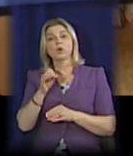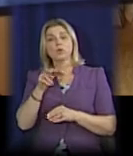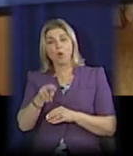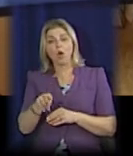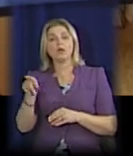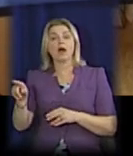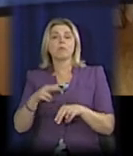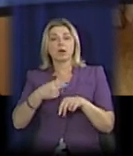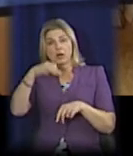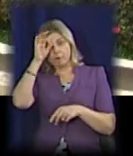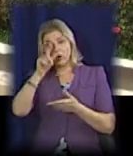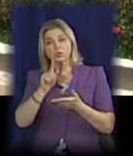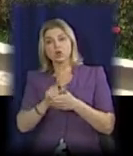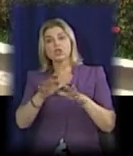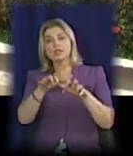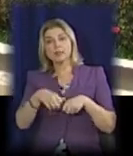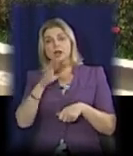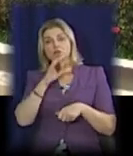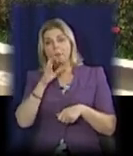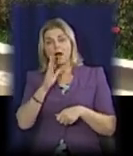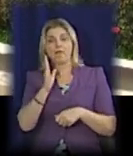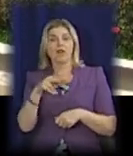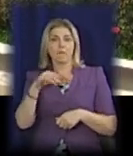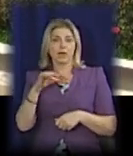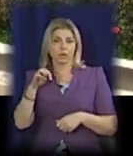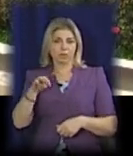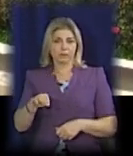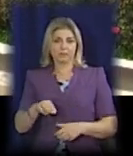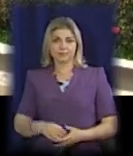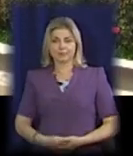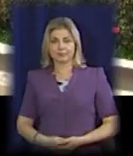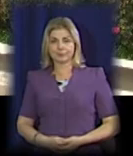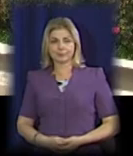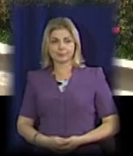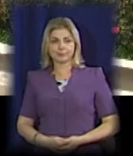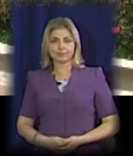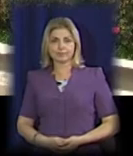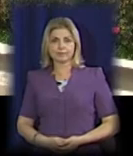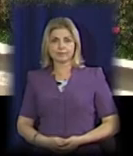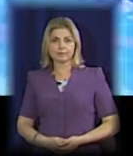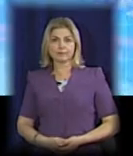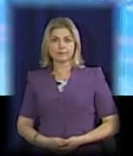забрати собаку до притулку. Олександр Гордієнко, Андрій Заворотній, телевізійні новини Миколаївщини.